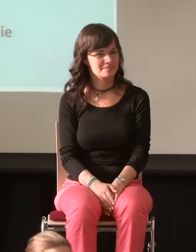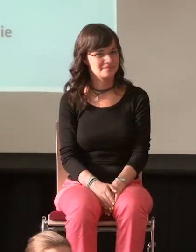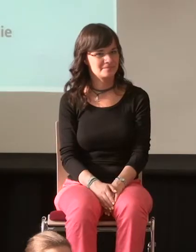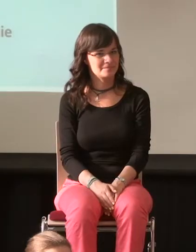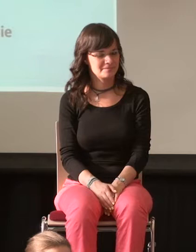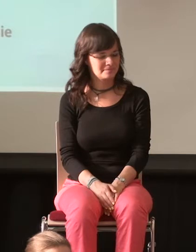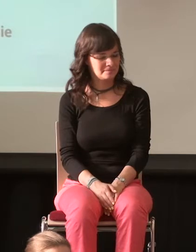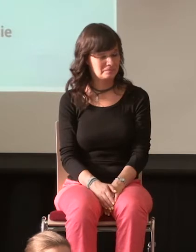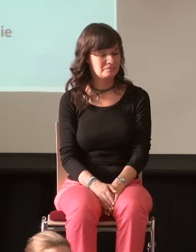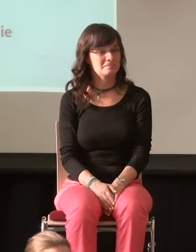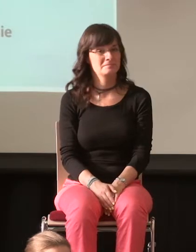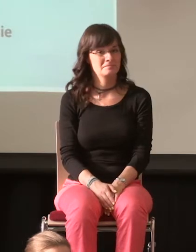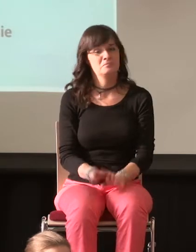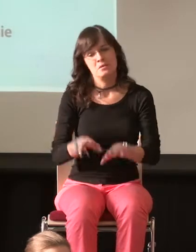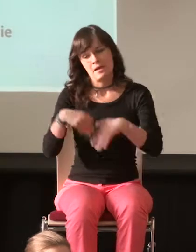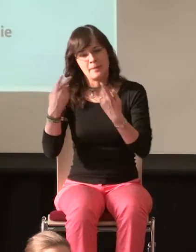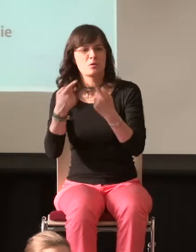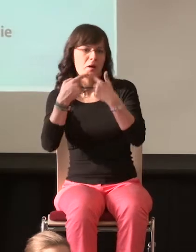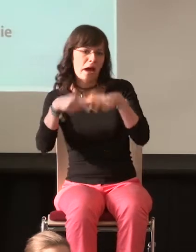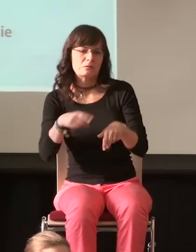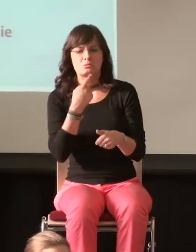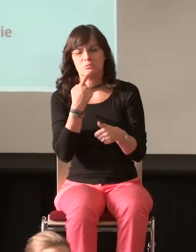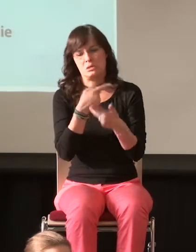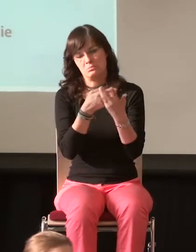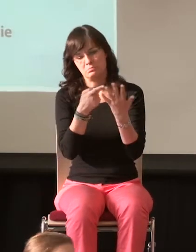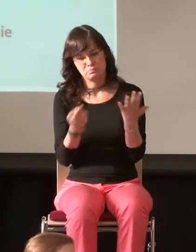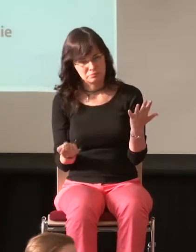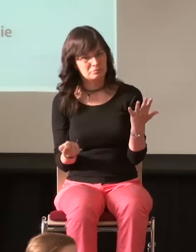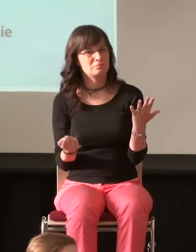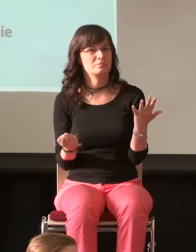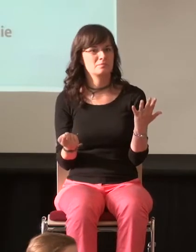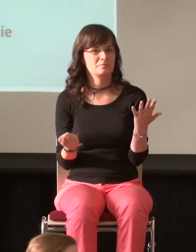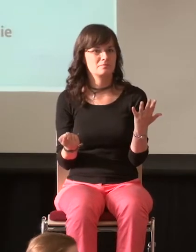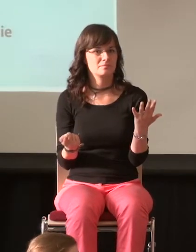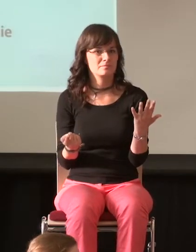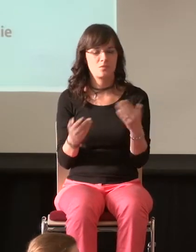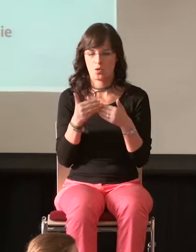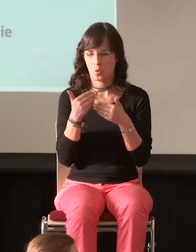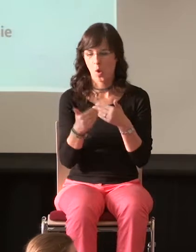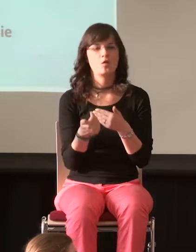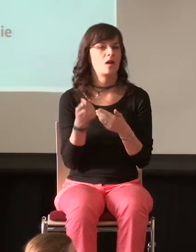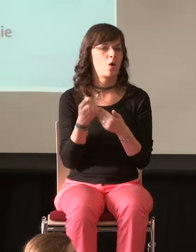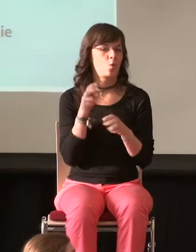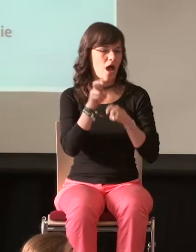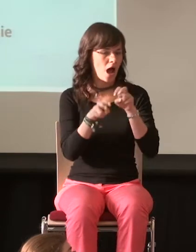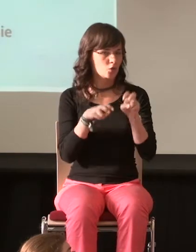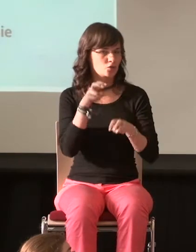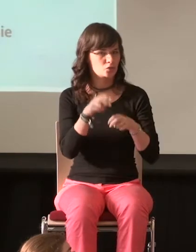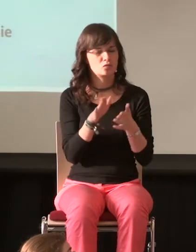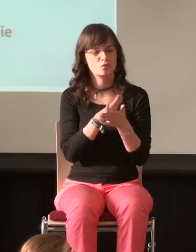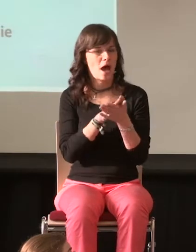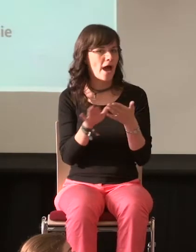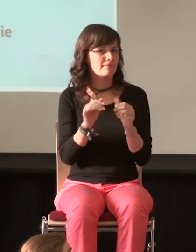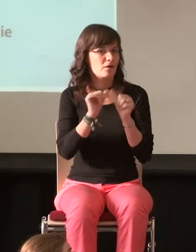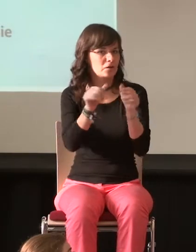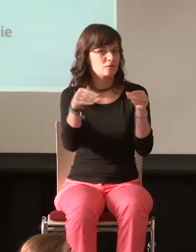es gibt noch andere Dinge, wir setzen auch immer sehr häufig einfache Hilfsmittel